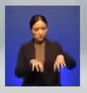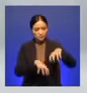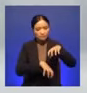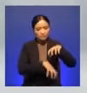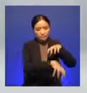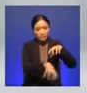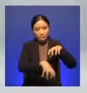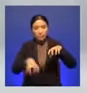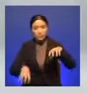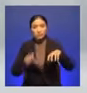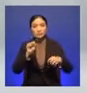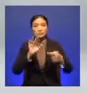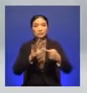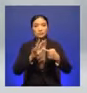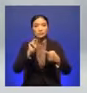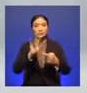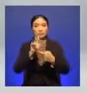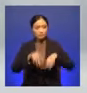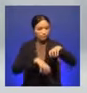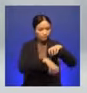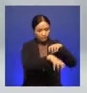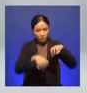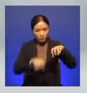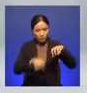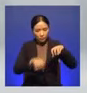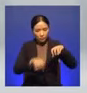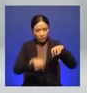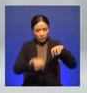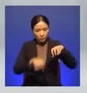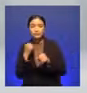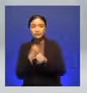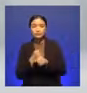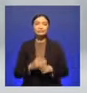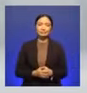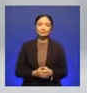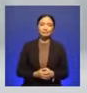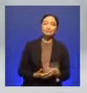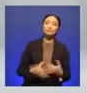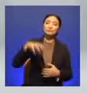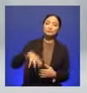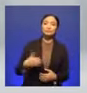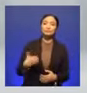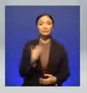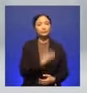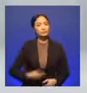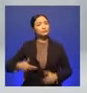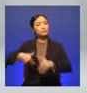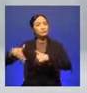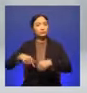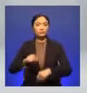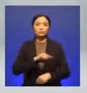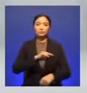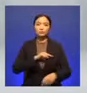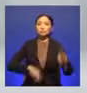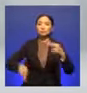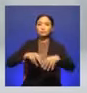ำเสนอรูปธรรมความสำเร็จของงานหลายๆสำนักนะคะไม่ว่าจะเป็นงานของสำนักสุขภาวะชุมชนที่ดูแลเรื่องชุมชน